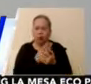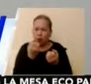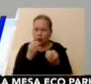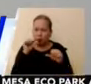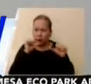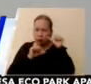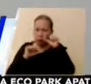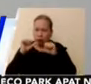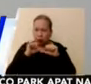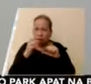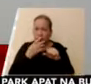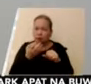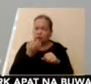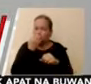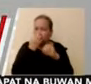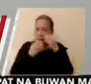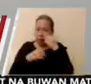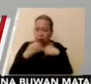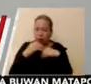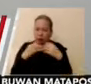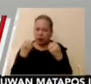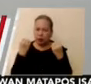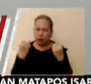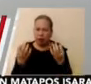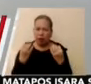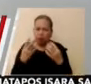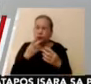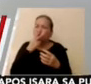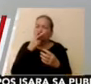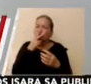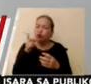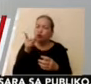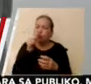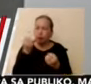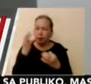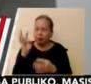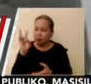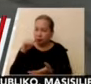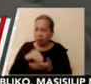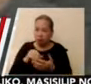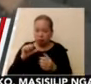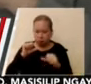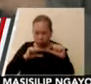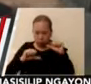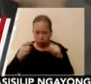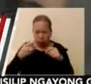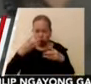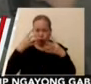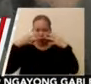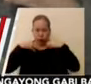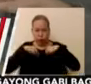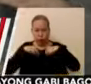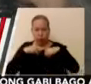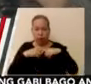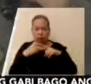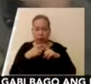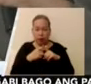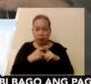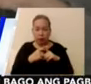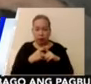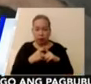noon. 7,000 chemicals, okay? And kasama ho dyan sa mga chemicals na yan, mahigit